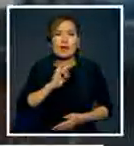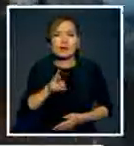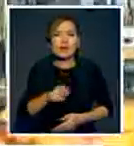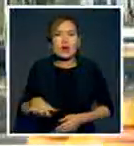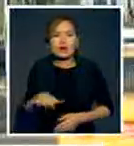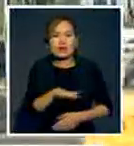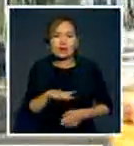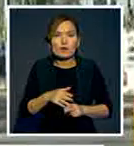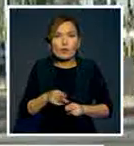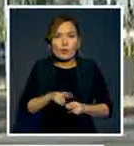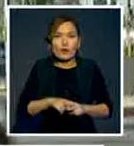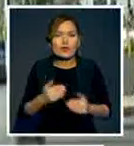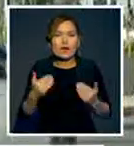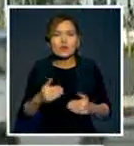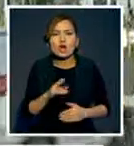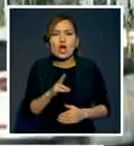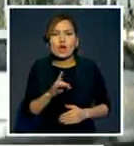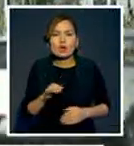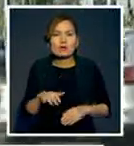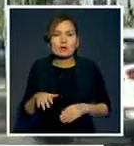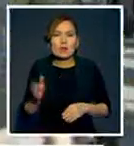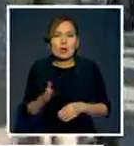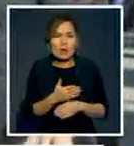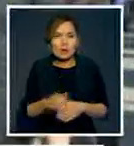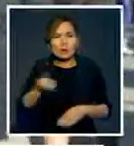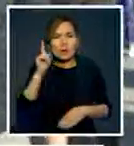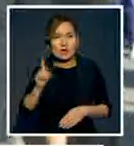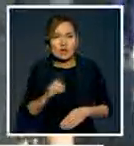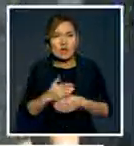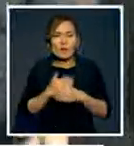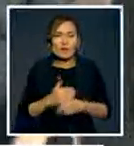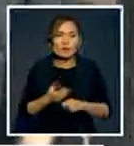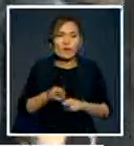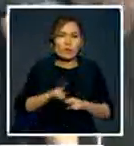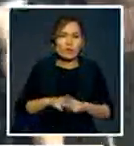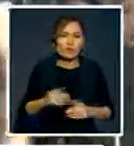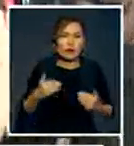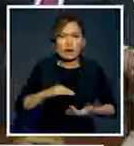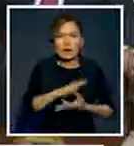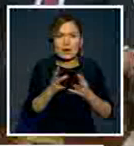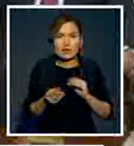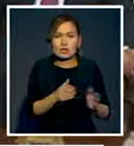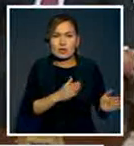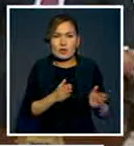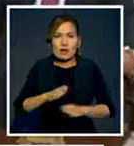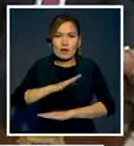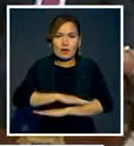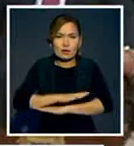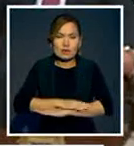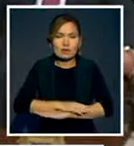жақтас. Күрдтердің бөлінуіне қолдау көрсеткен тек бір ел ол Израиль, ал ақыш Ирактың бөлшектенуіне қарсы.